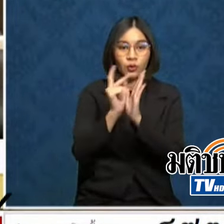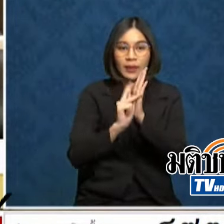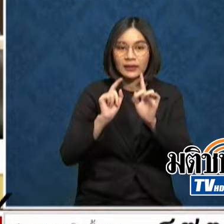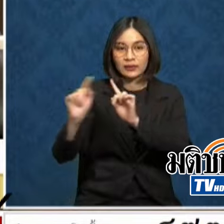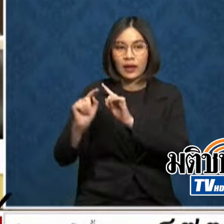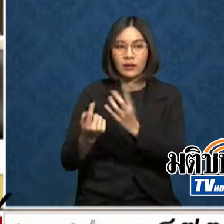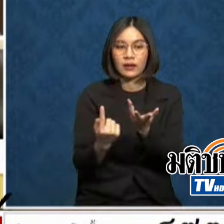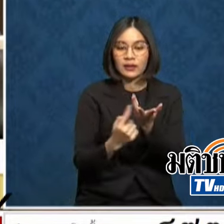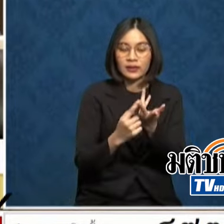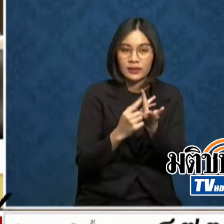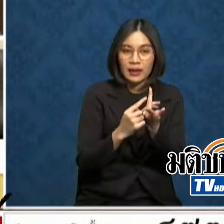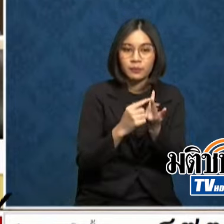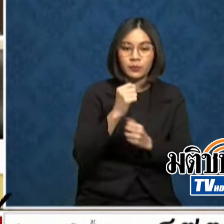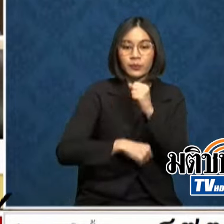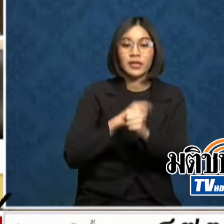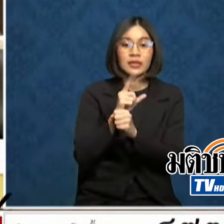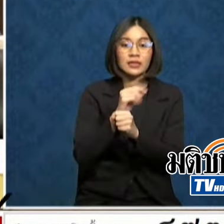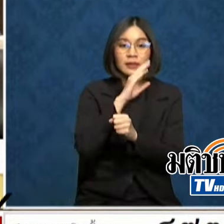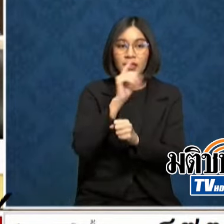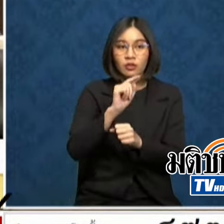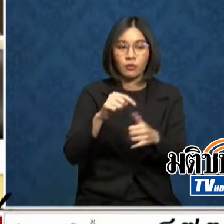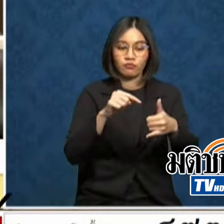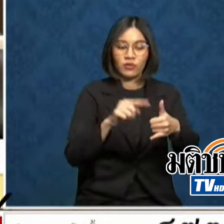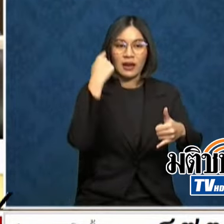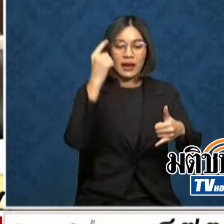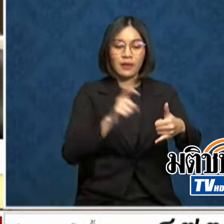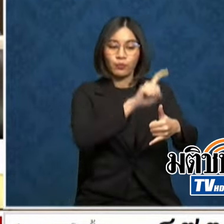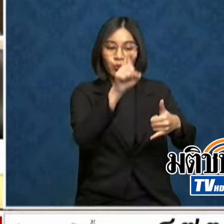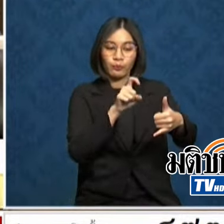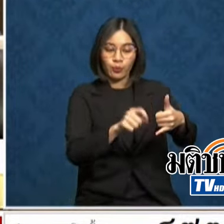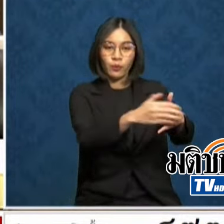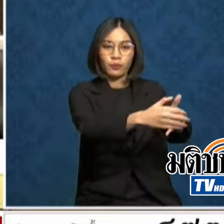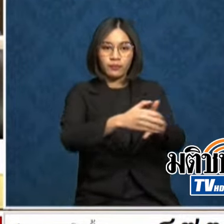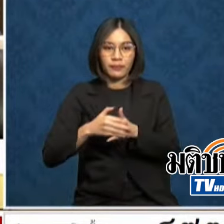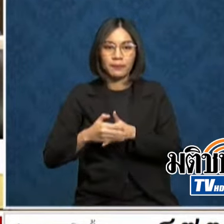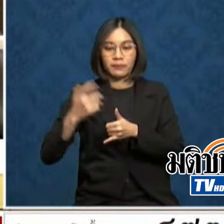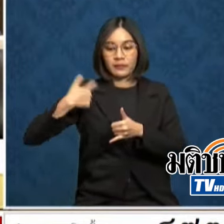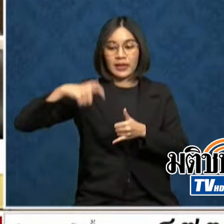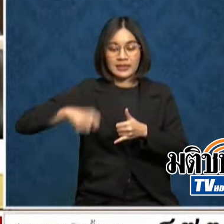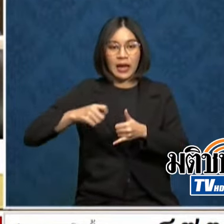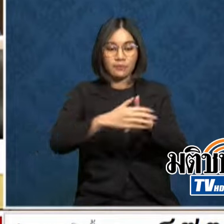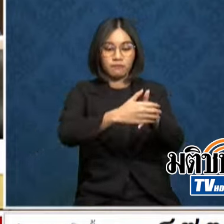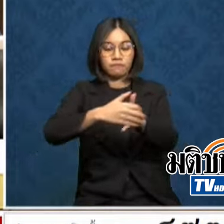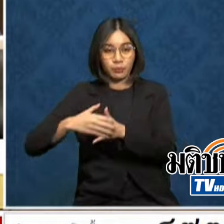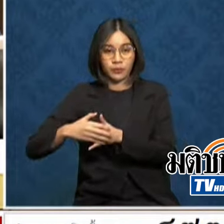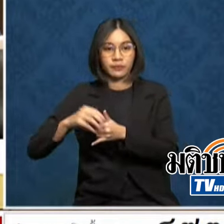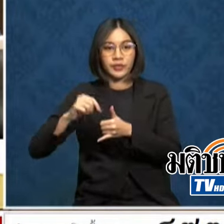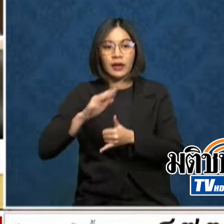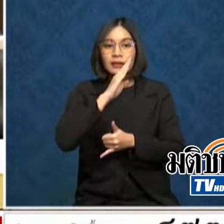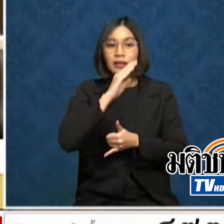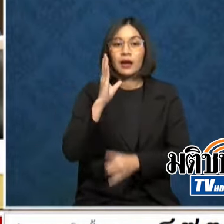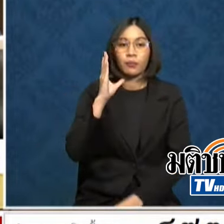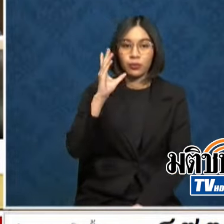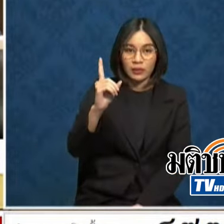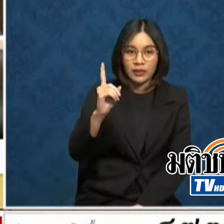นับ20ปีเมื่อได้ตัวผู้ต้องหาหรือจำเลยไปศาลนั่นหมายความว่าถ้าพรุ่